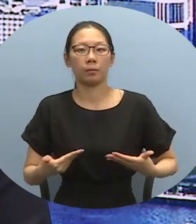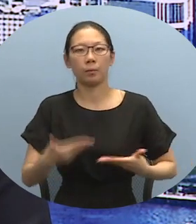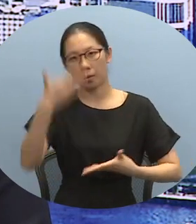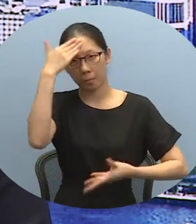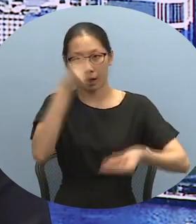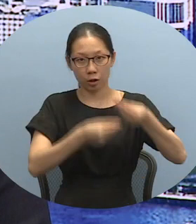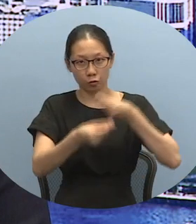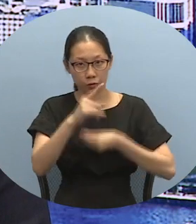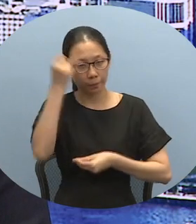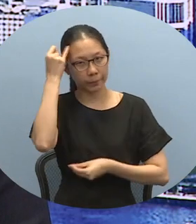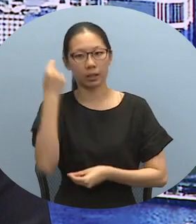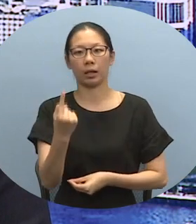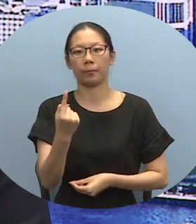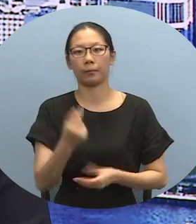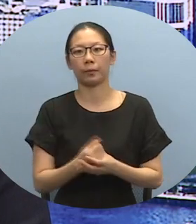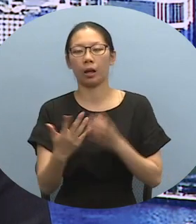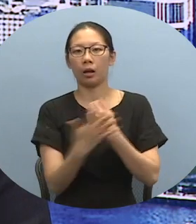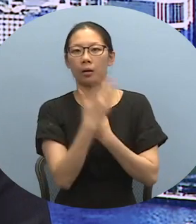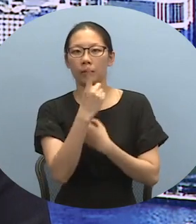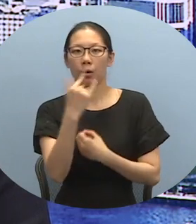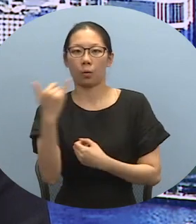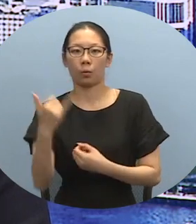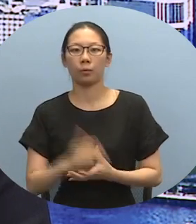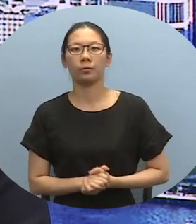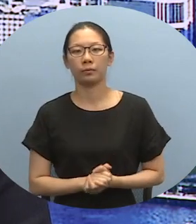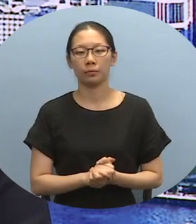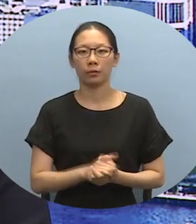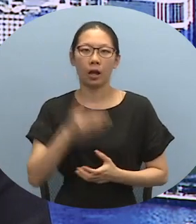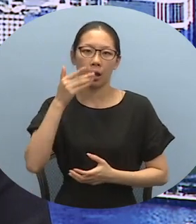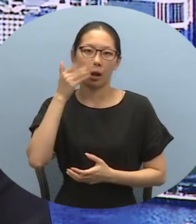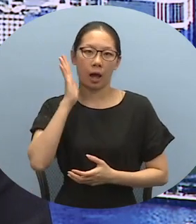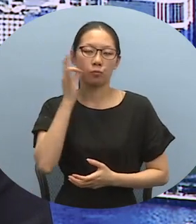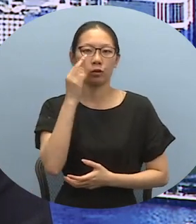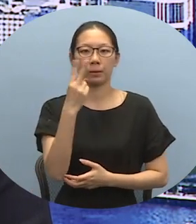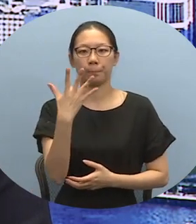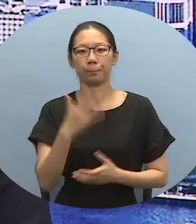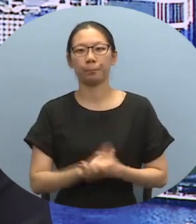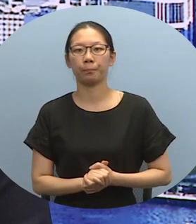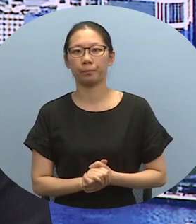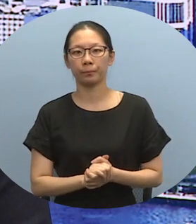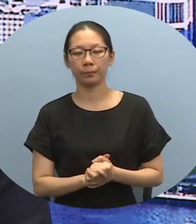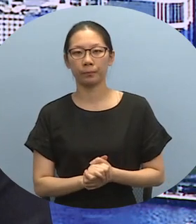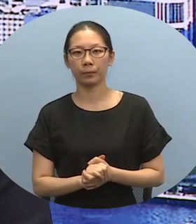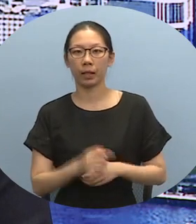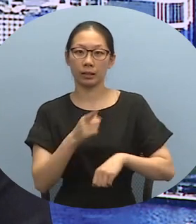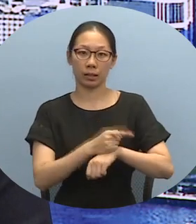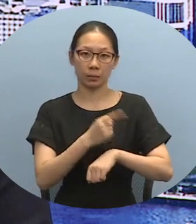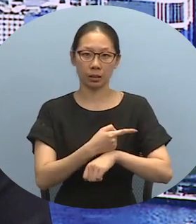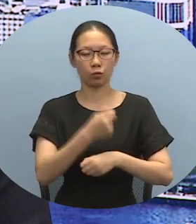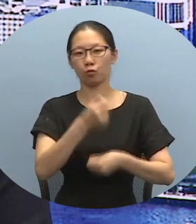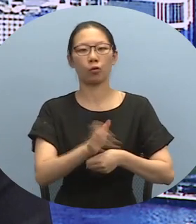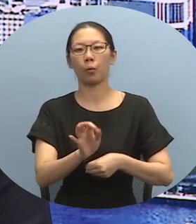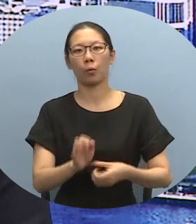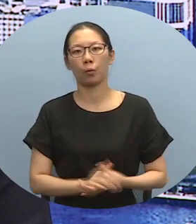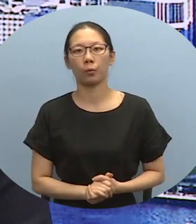源頭嘅個案啦，咁就係5166，咁佢就係25歲嘅男仔啦，咁佢就暫時都冇做嘢